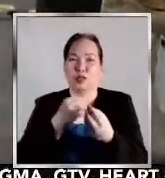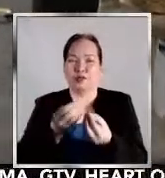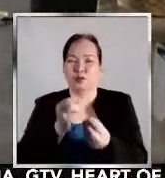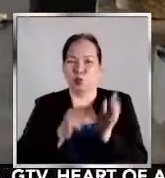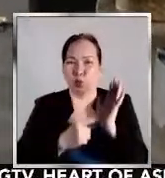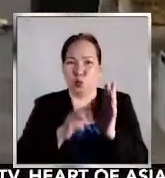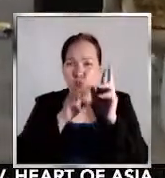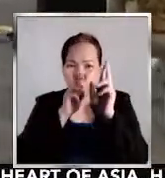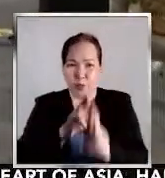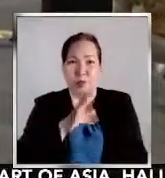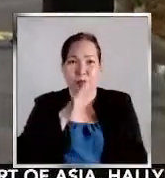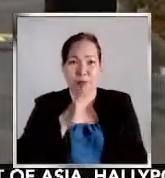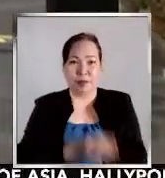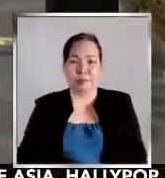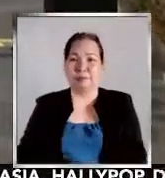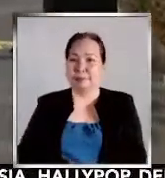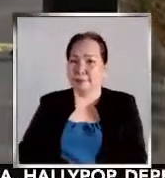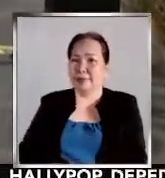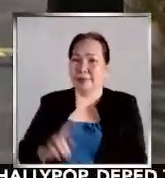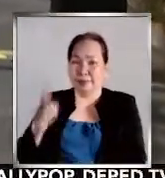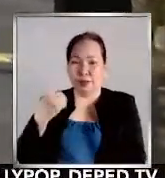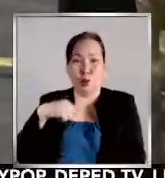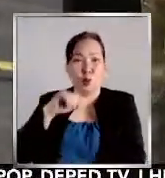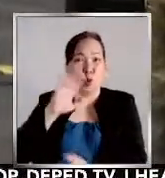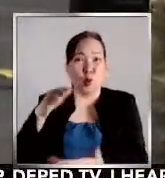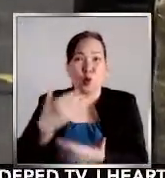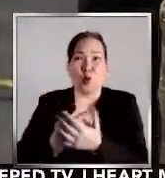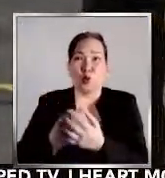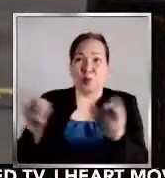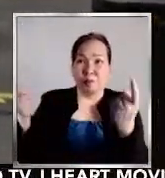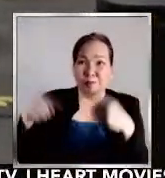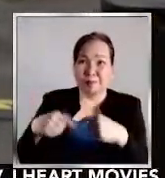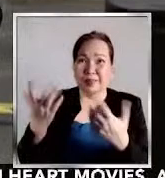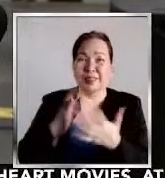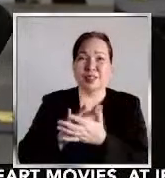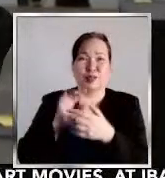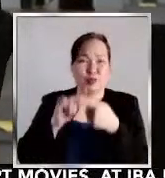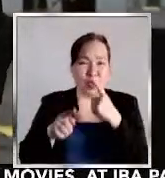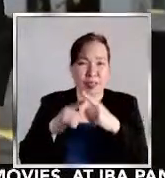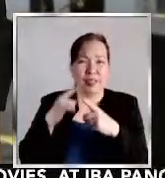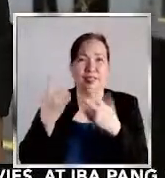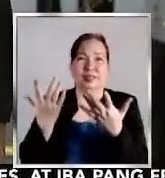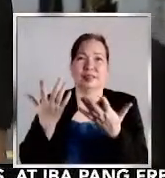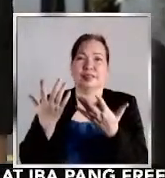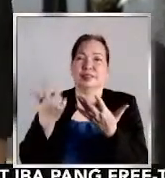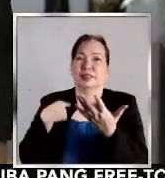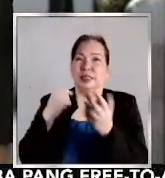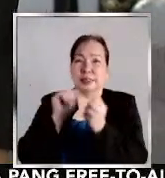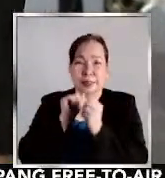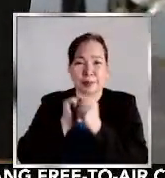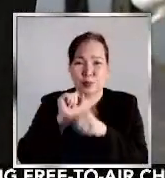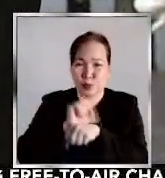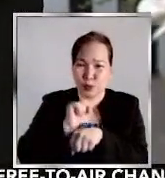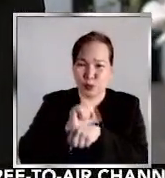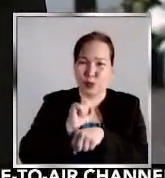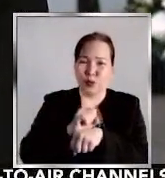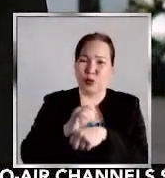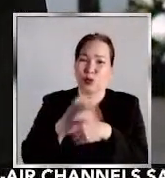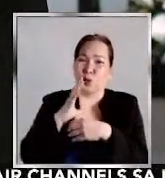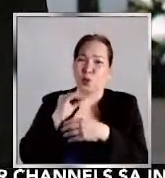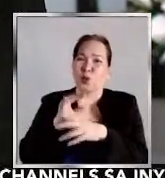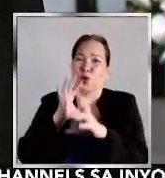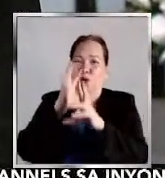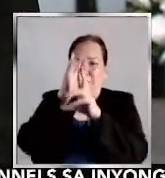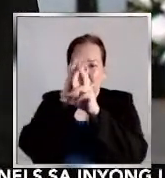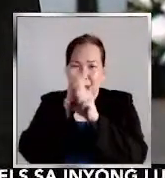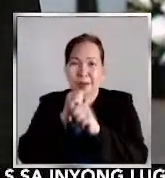ng mga nakiramay, kanyang mga kaibigan, mga nakasama sa trabaho, yung mga humanga sa kanya, maraming